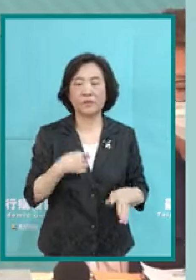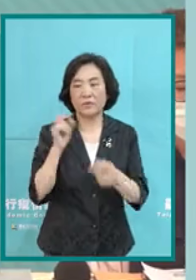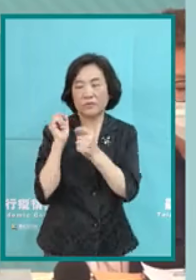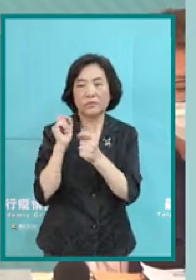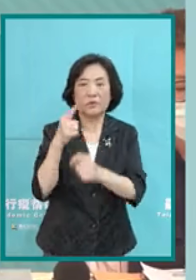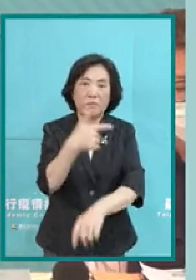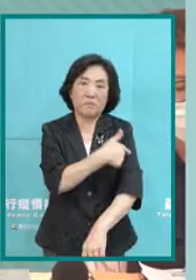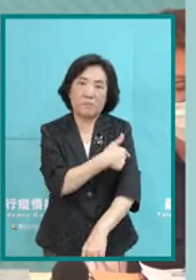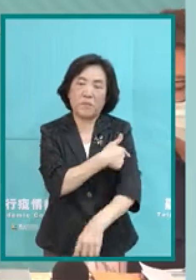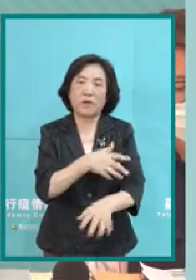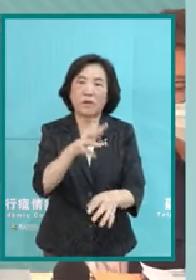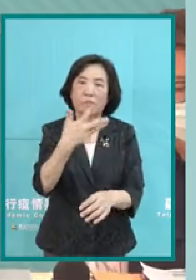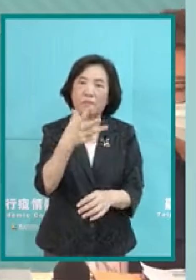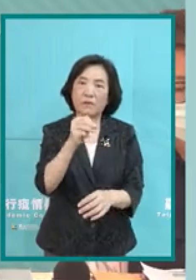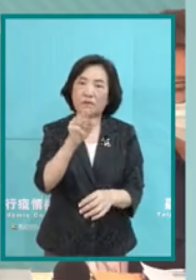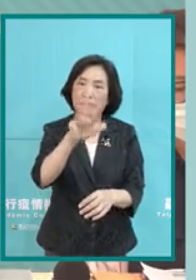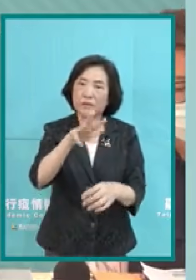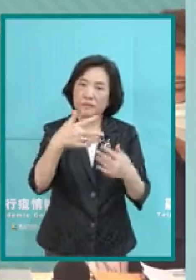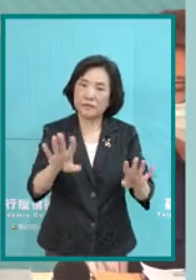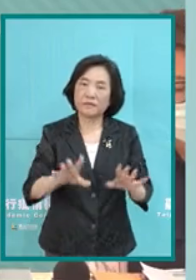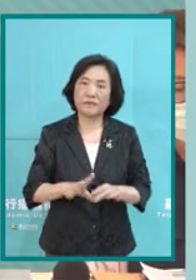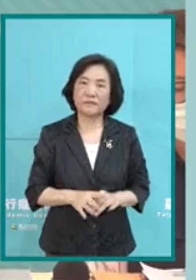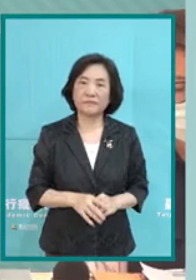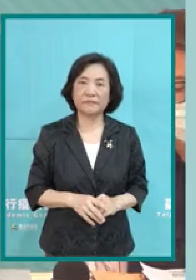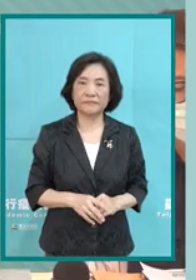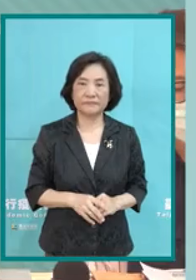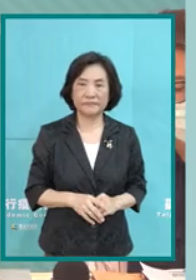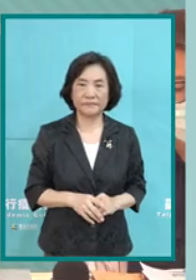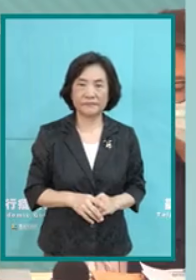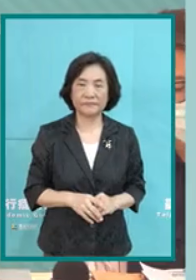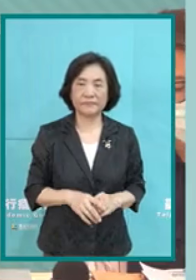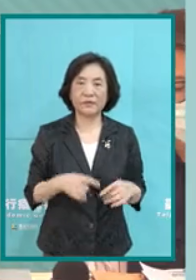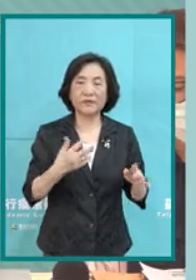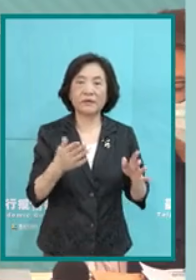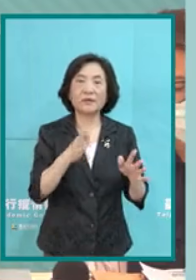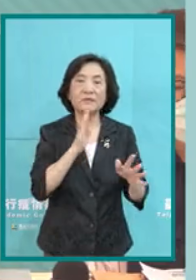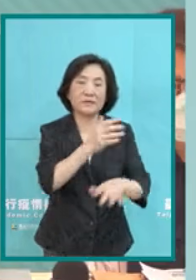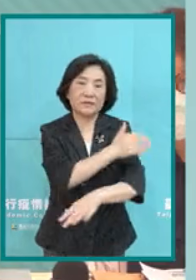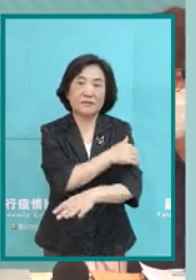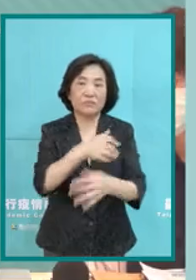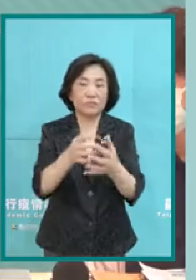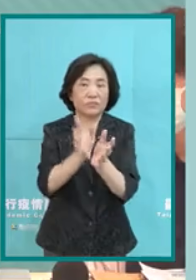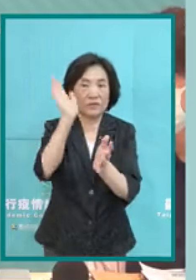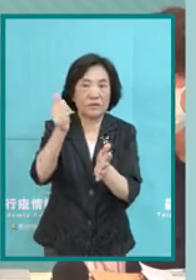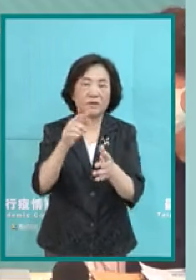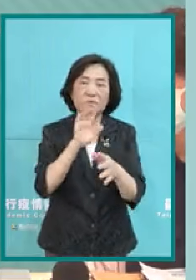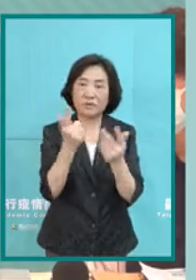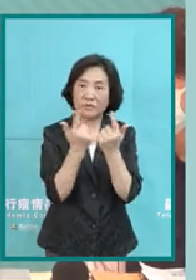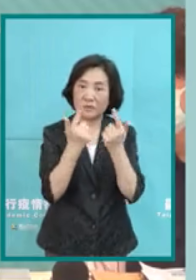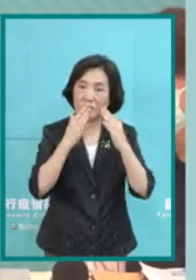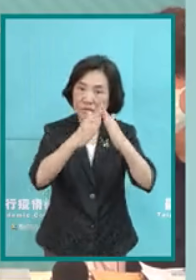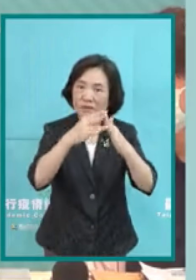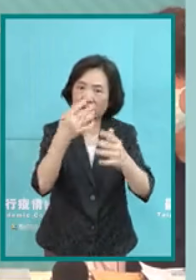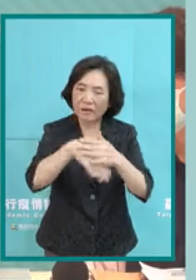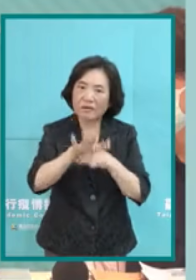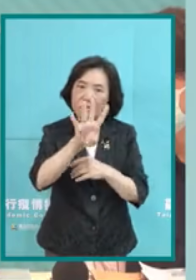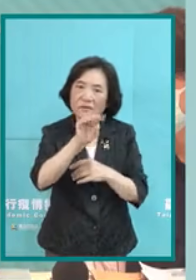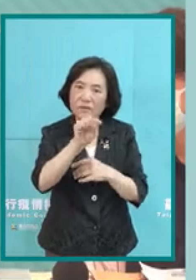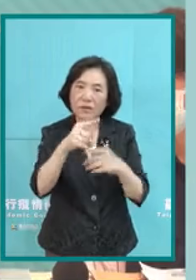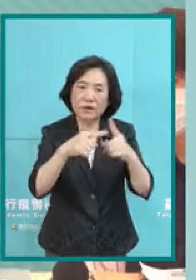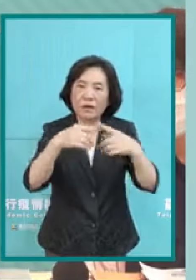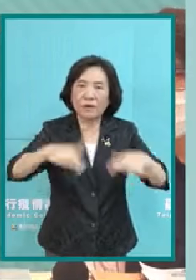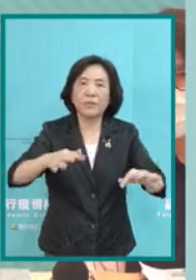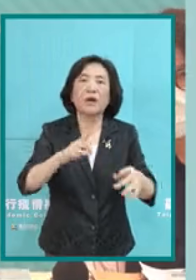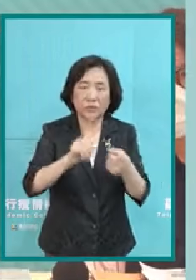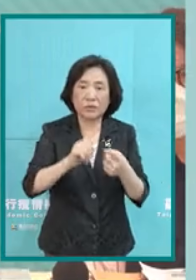打掉88000多，所以部长陈时中部长在说，还有台北市还有40000人没有打，这是事实，真的